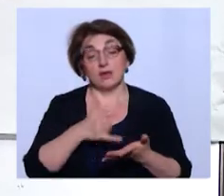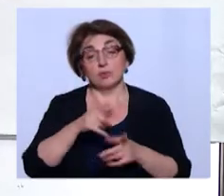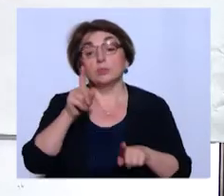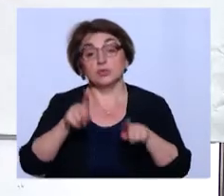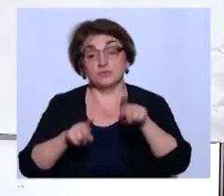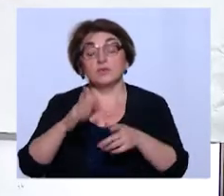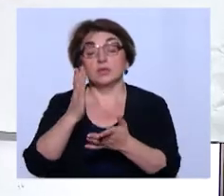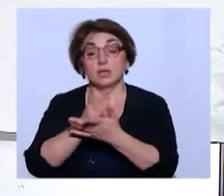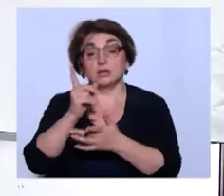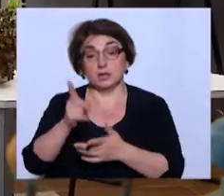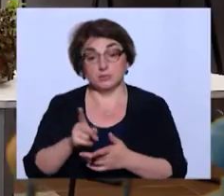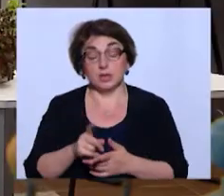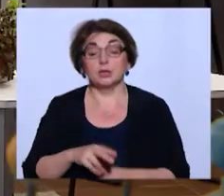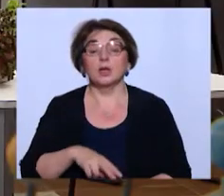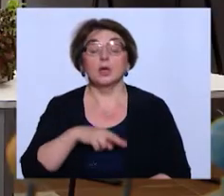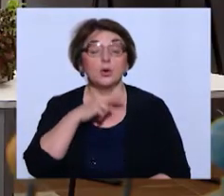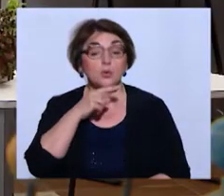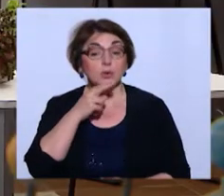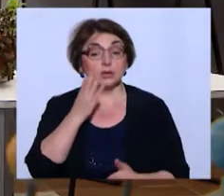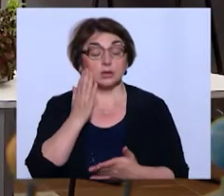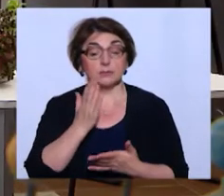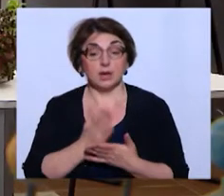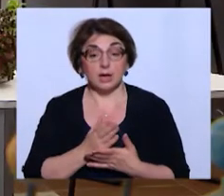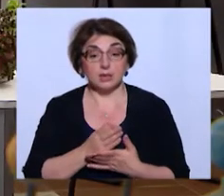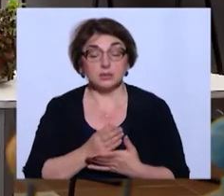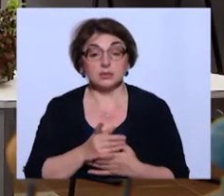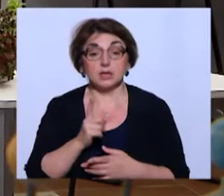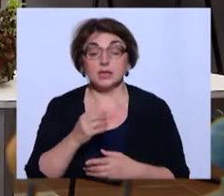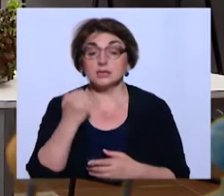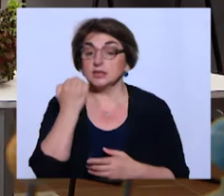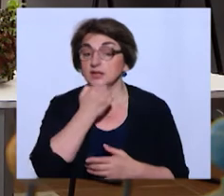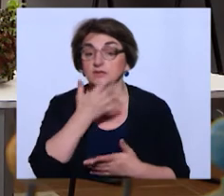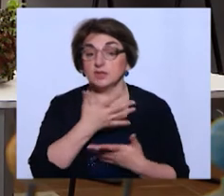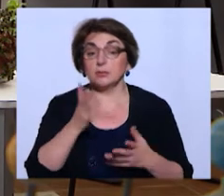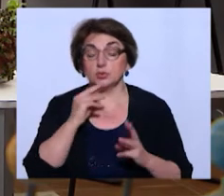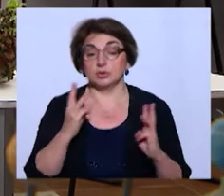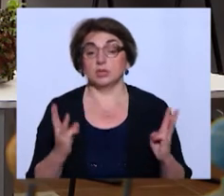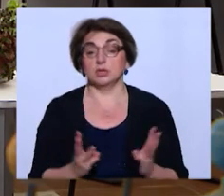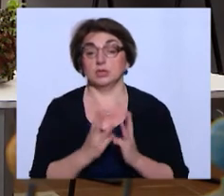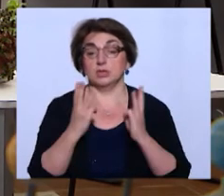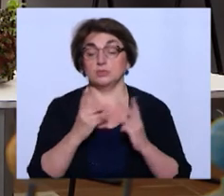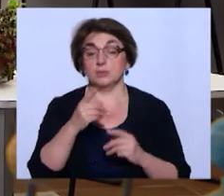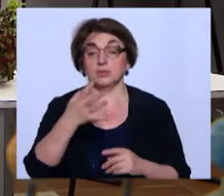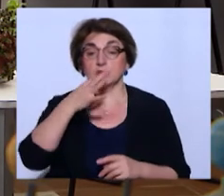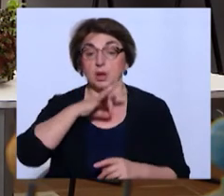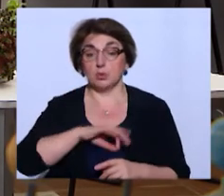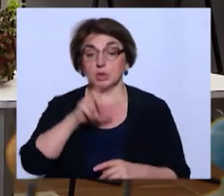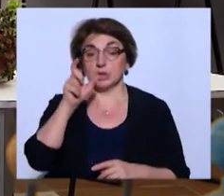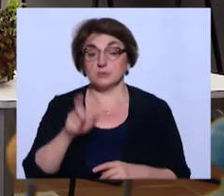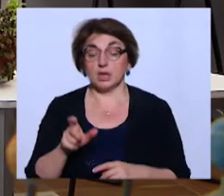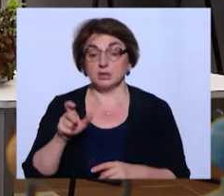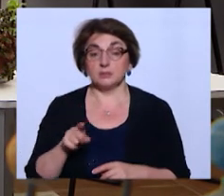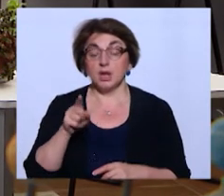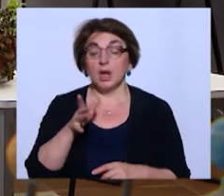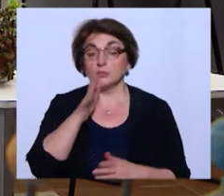შემთხვევაში. ყურადღება მისაქცევია, რომ ეს პროდუქტები, როდესაც იწვის და მათ ჩვენ საწვავად ვიყენებთ, ამ